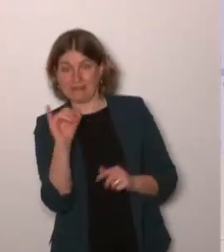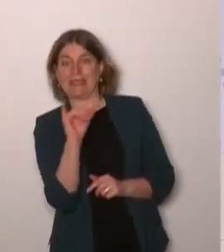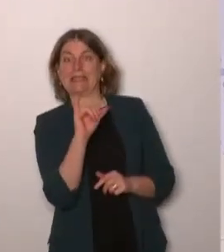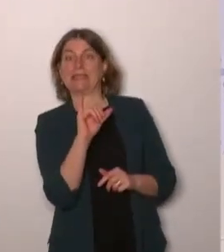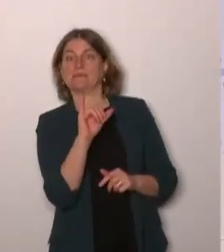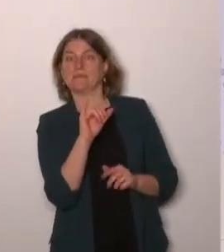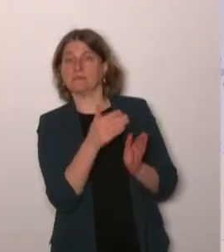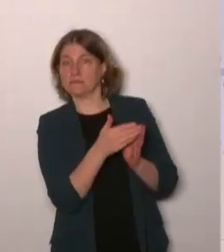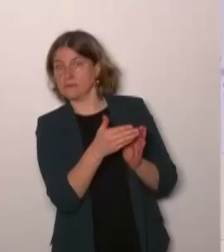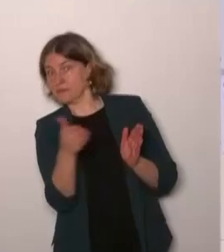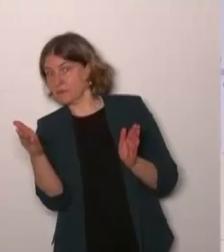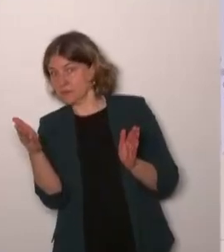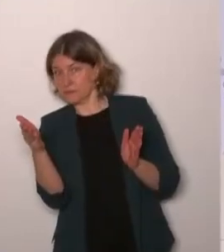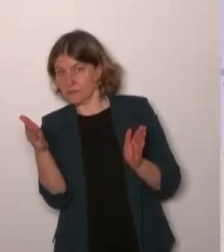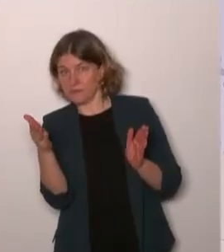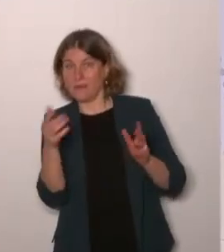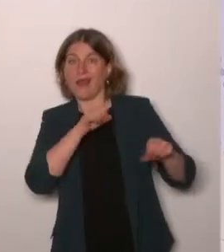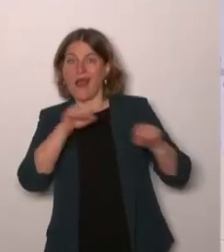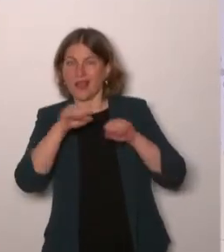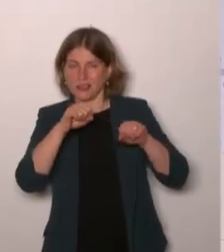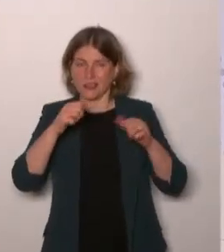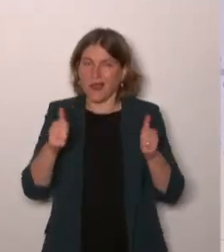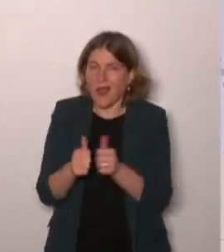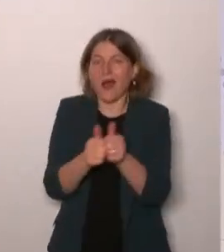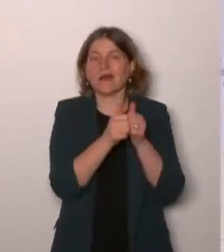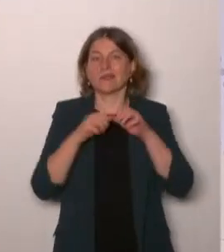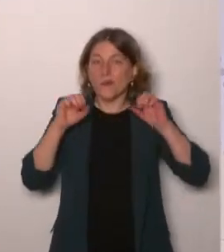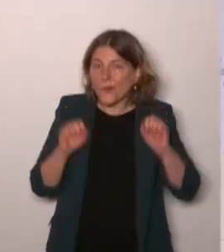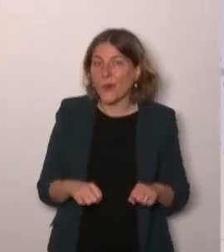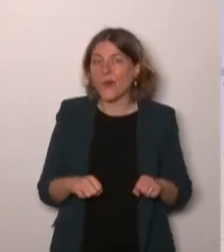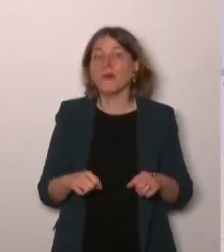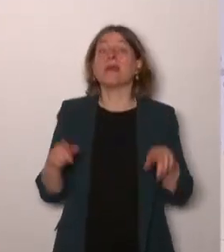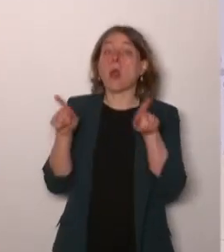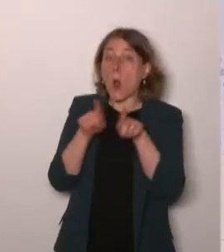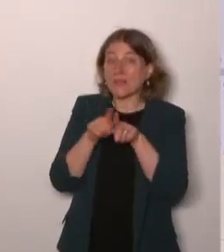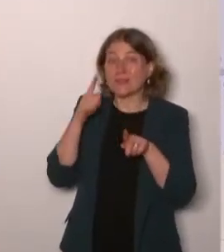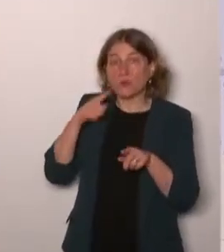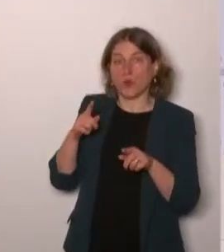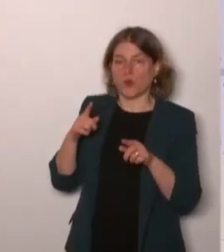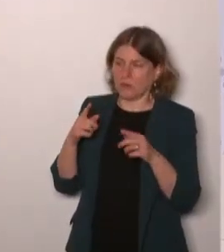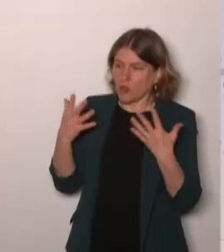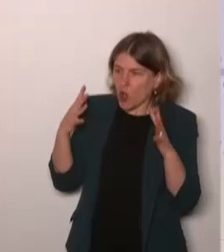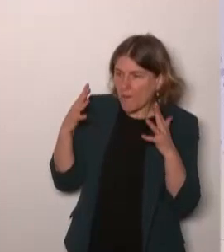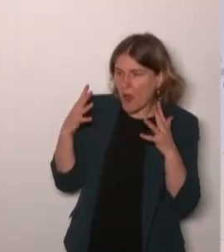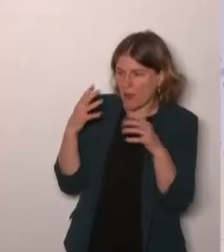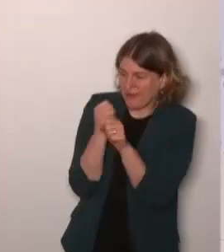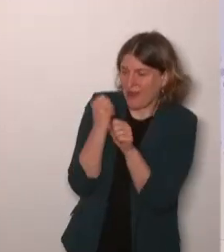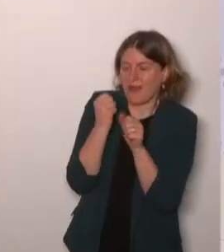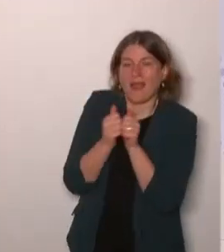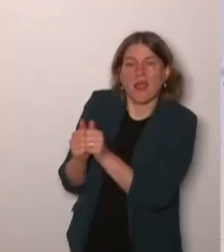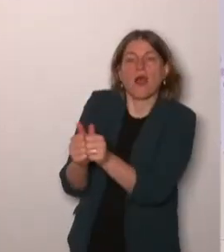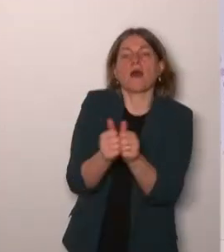autour desquels cet agir ensemble, cette mobilisation commune peut se faire et puis aussi pour trouver les bonnes synergies avec les